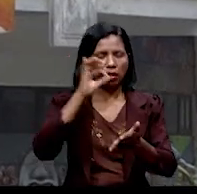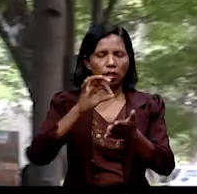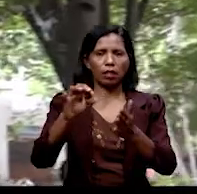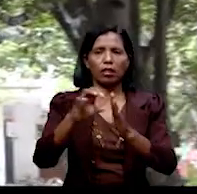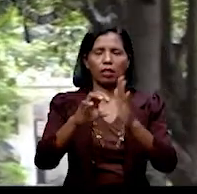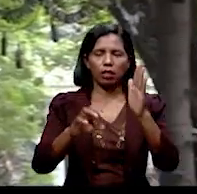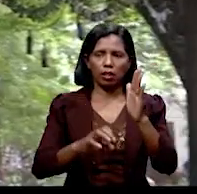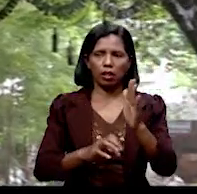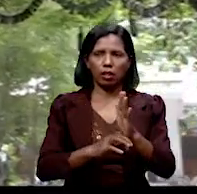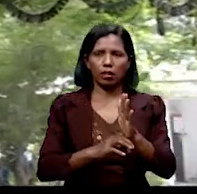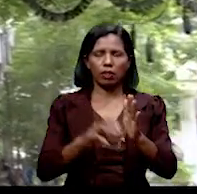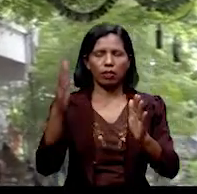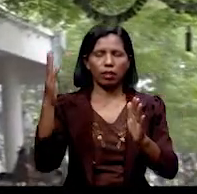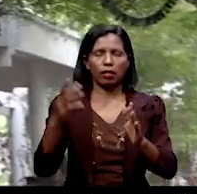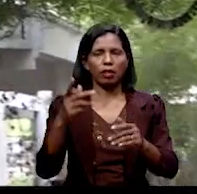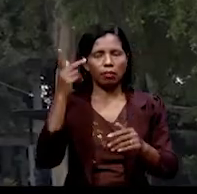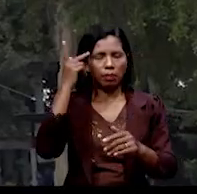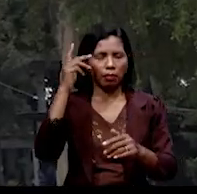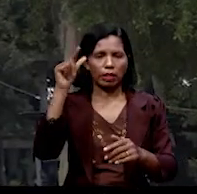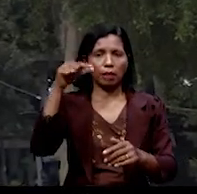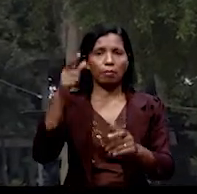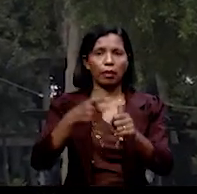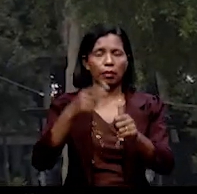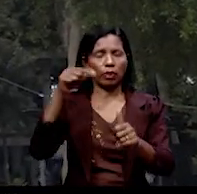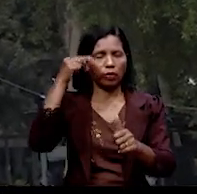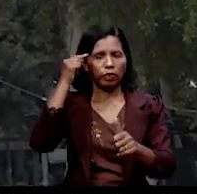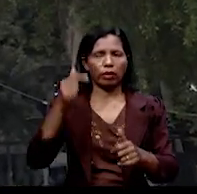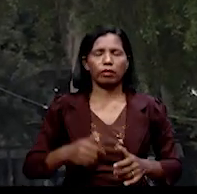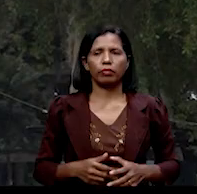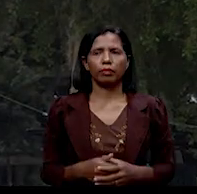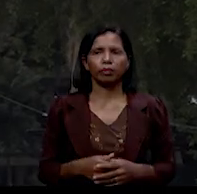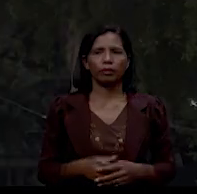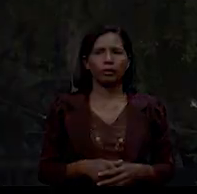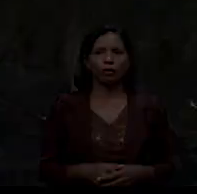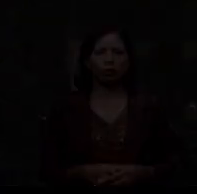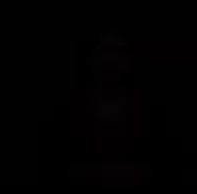Cultura ia mandatu primeiro governo niang. Ekipa kobertura, ZMN.